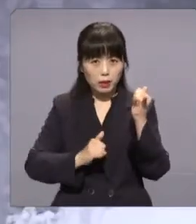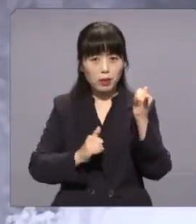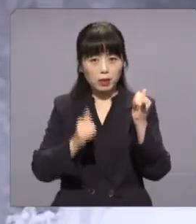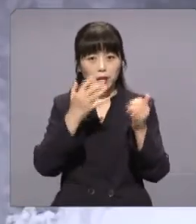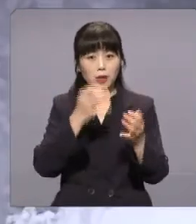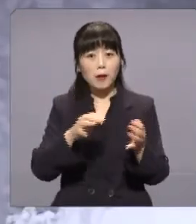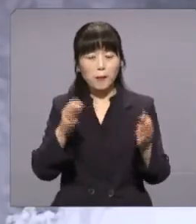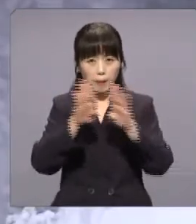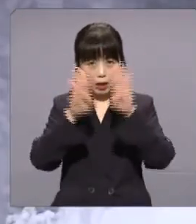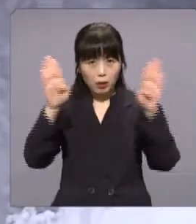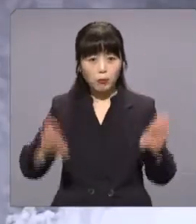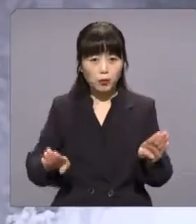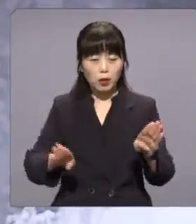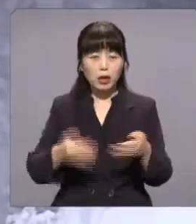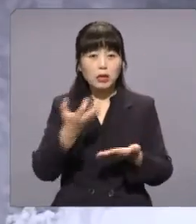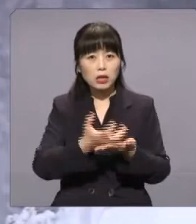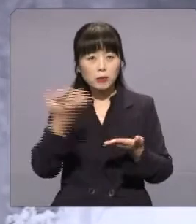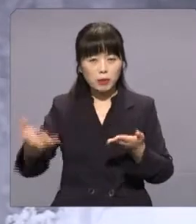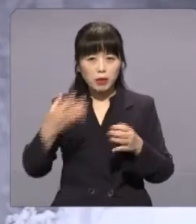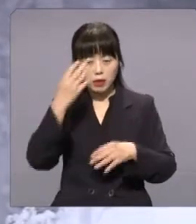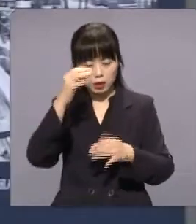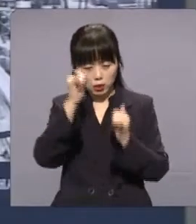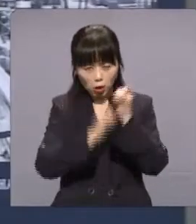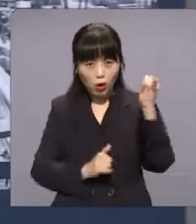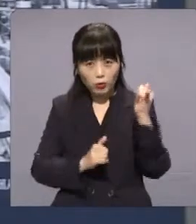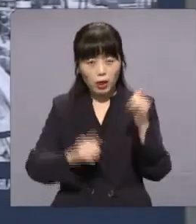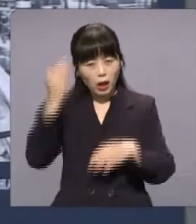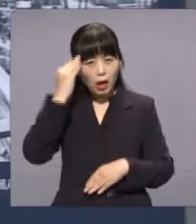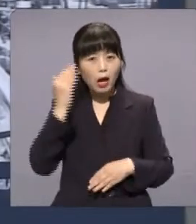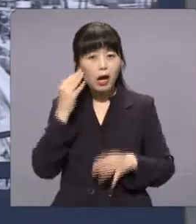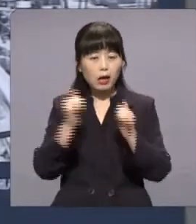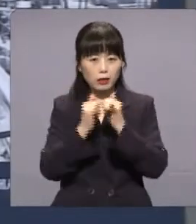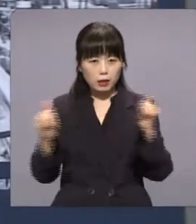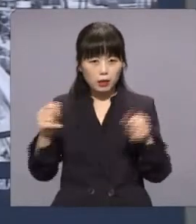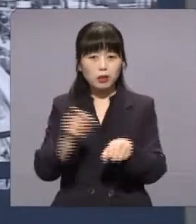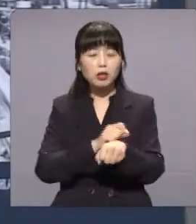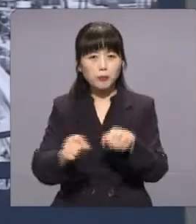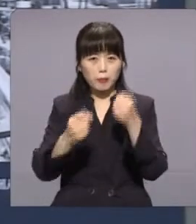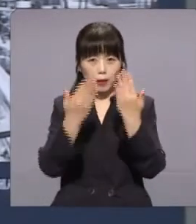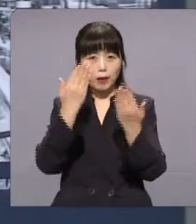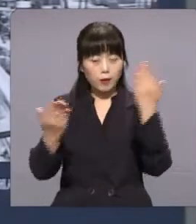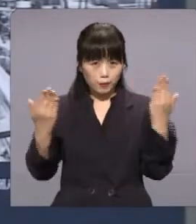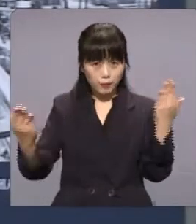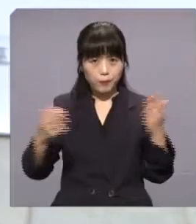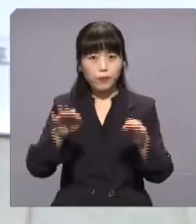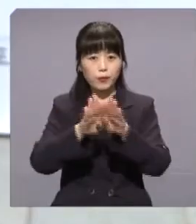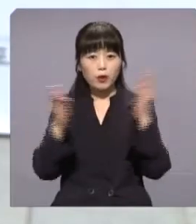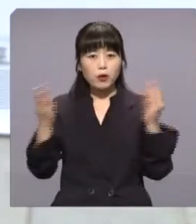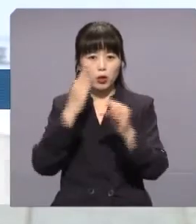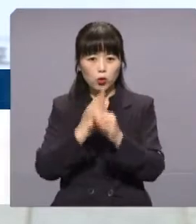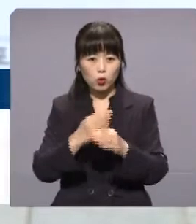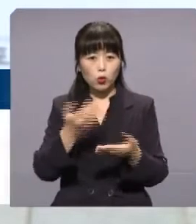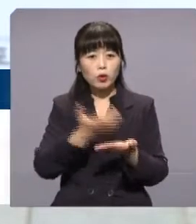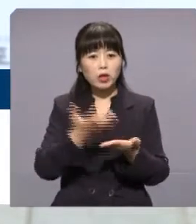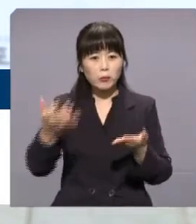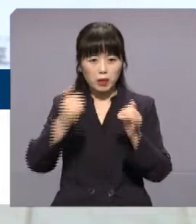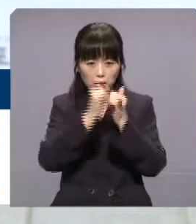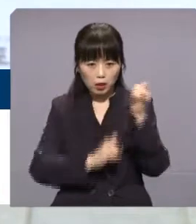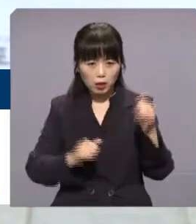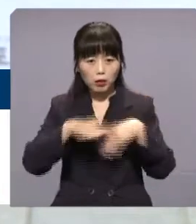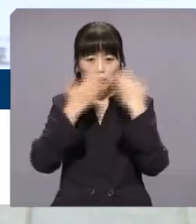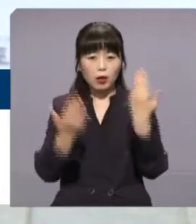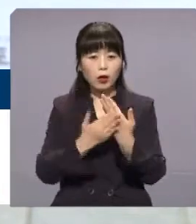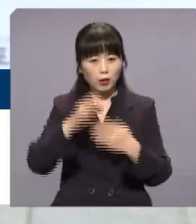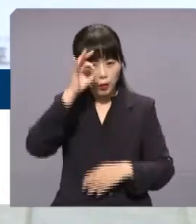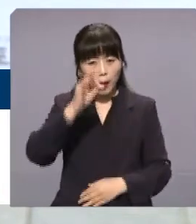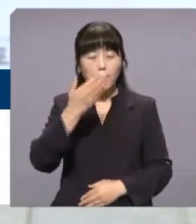한국이민사박물관에선 한민족의 이민 역사와 현재 한인들의 삶을 담은 특별전이 열리고 있고 이민 역사를 전체적으로